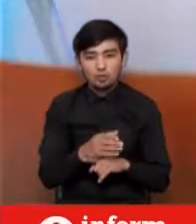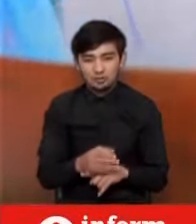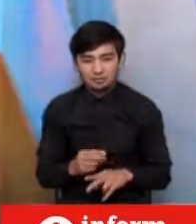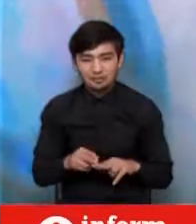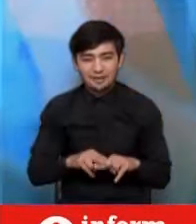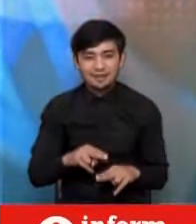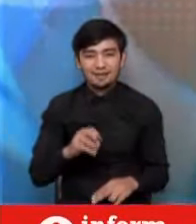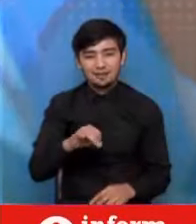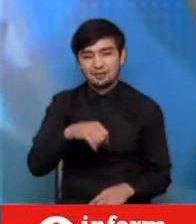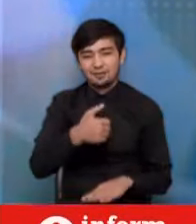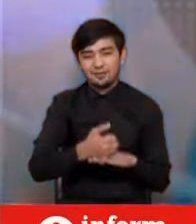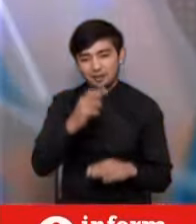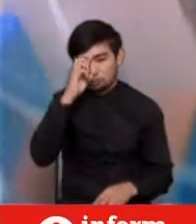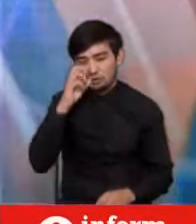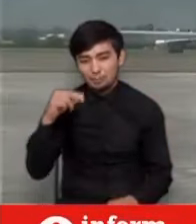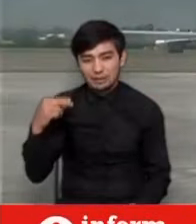посетил и глава